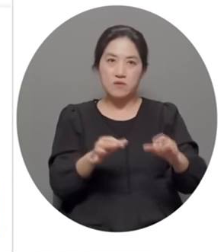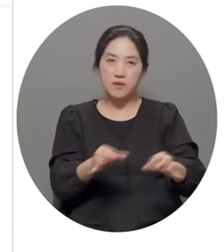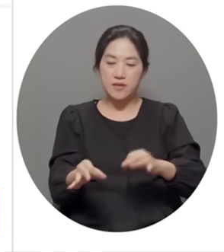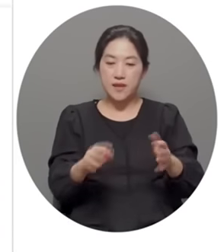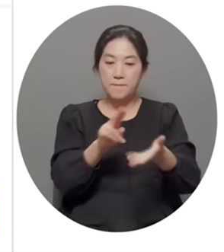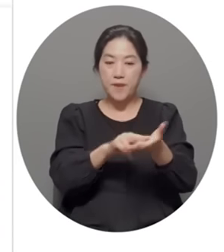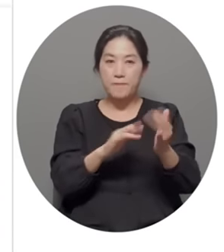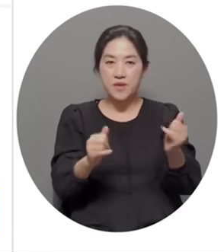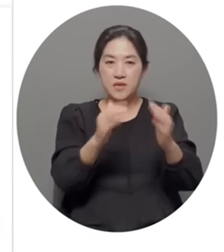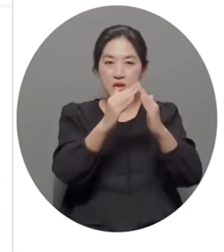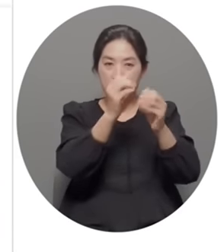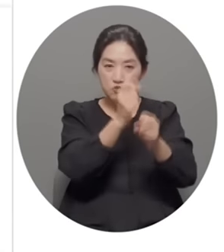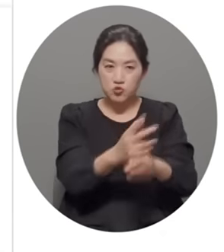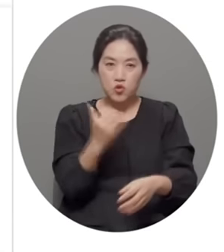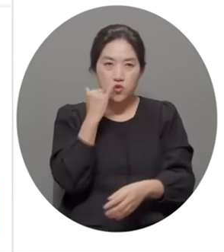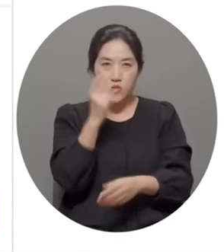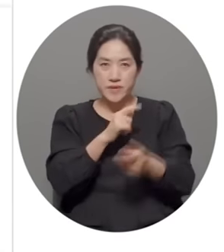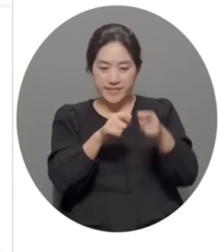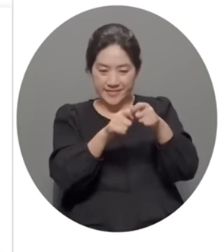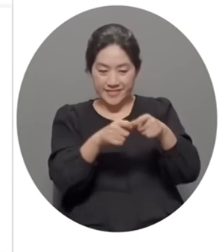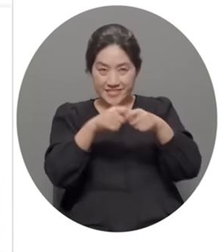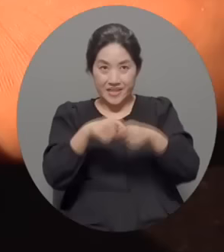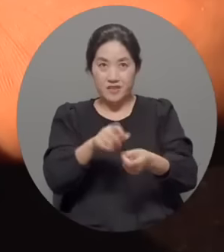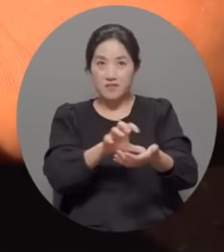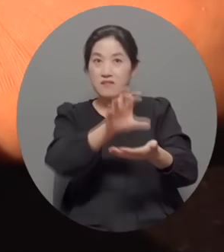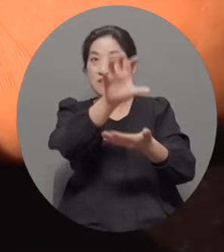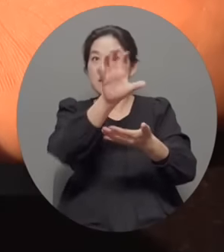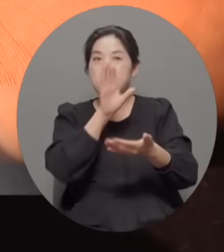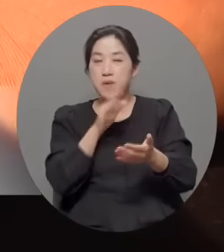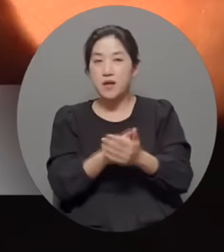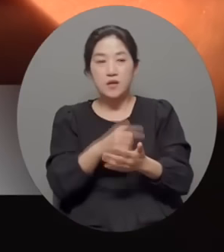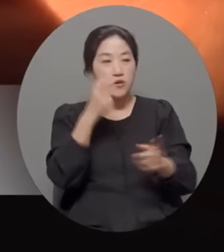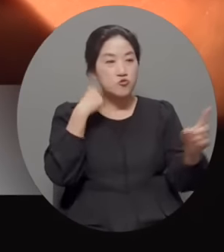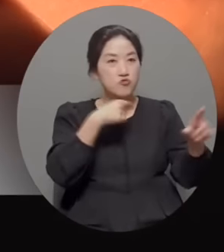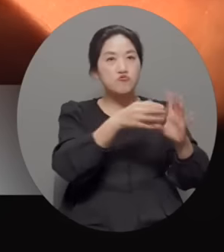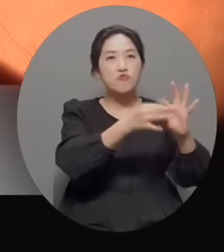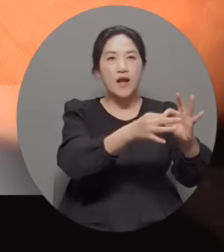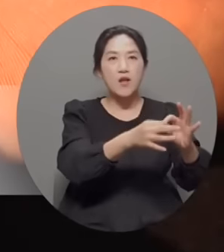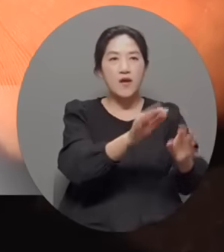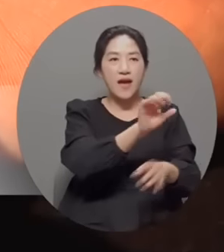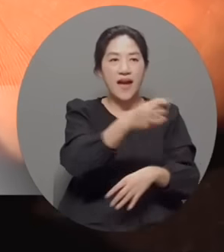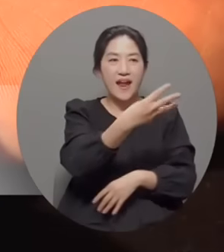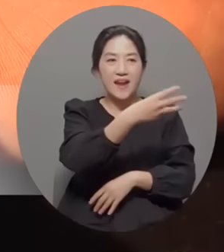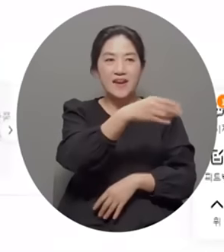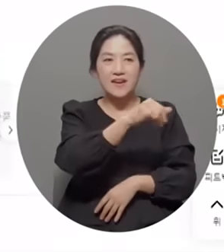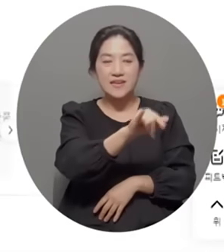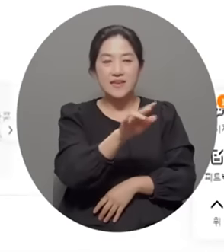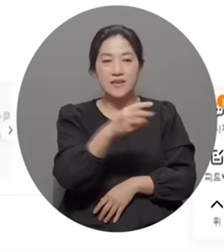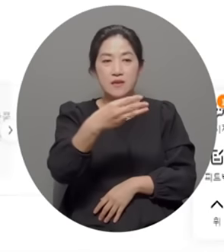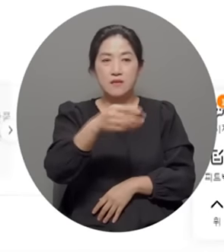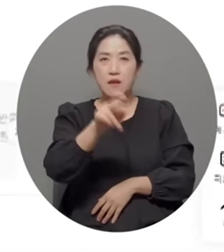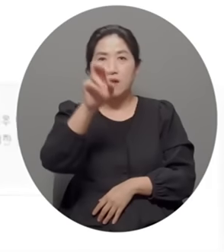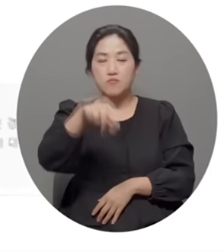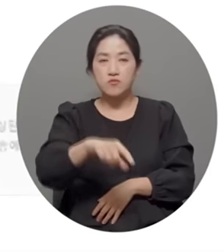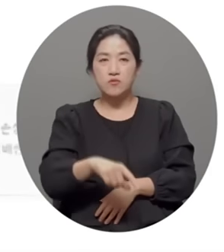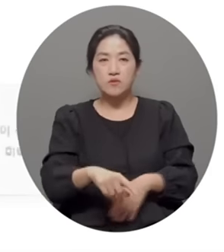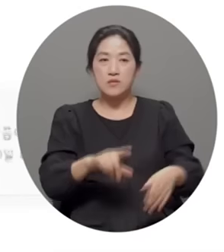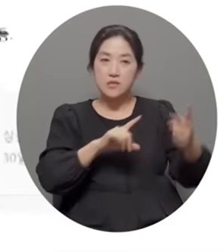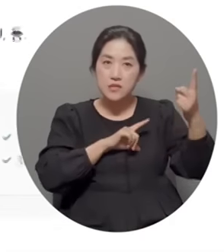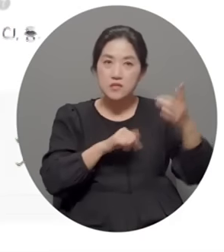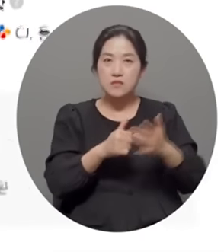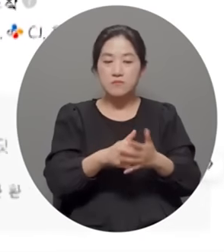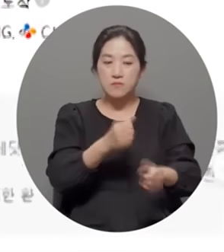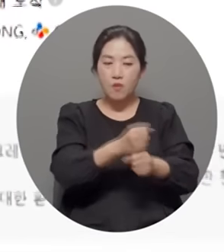판매자의 주소와 전화번호까지 자세히 공개돼 있지만 중국계 플랫폼인 알리나 테무의 경우 브랜드 이름과 원산지